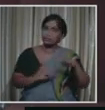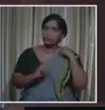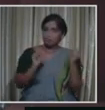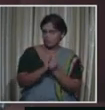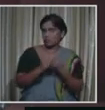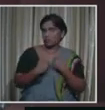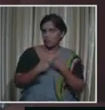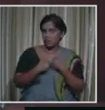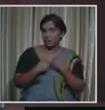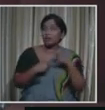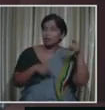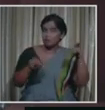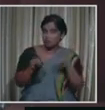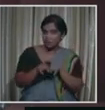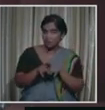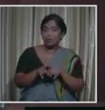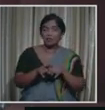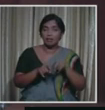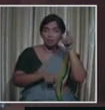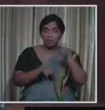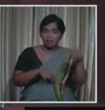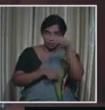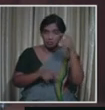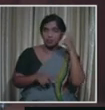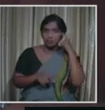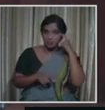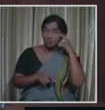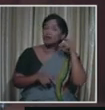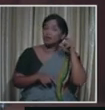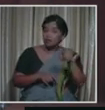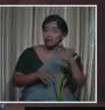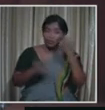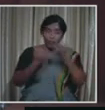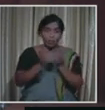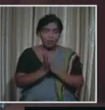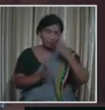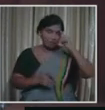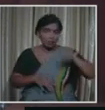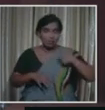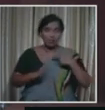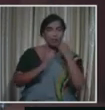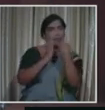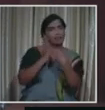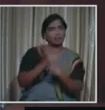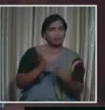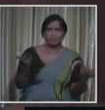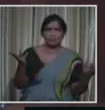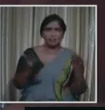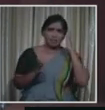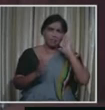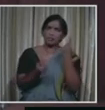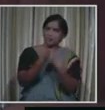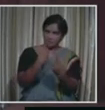pan lebih apa? Ini sa, ekineka mata kita bagan, ekineka tamat-taman tu hona perdi, leisu ada gan, niu swadin perikshana